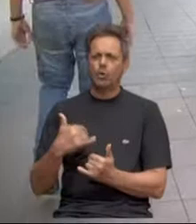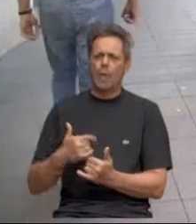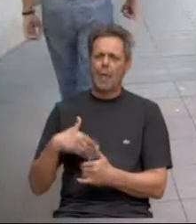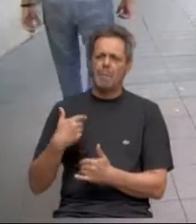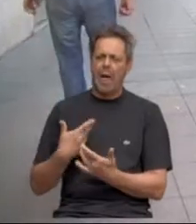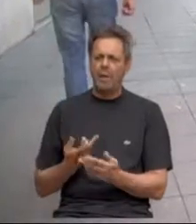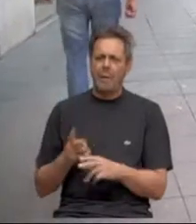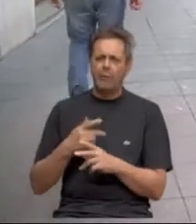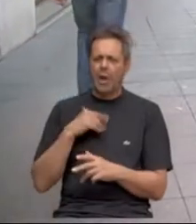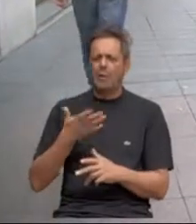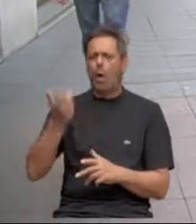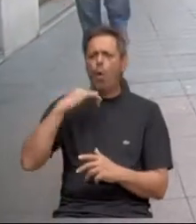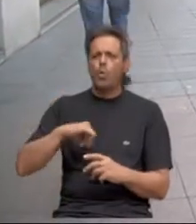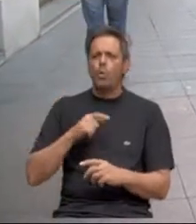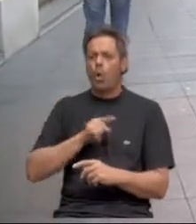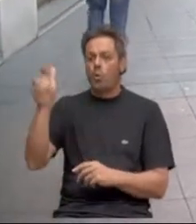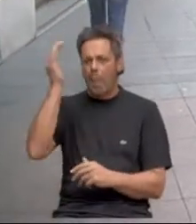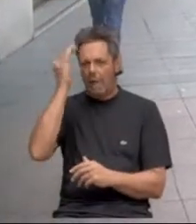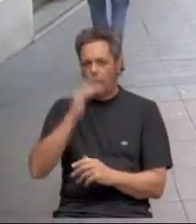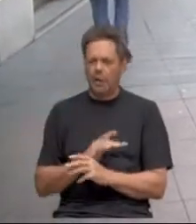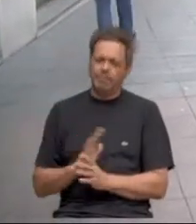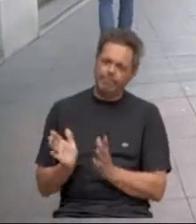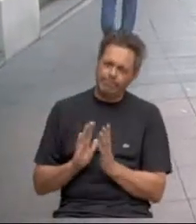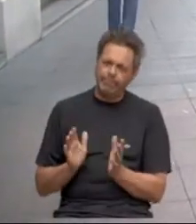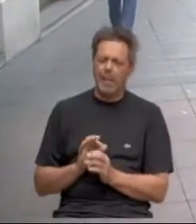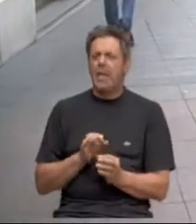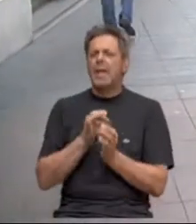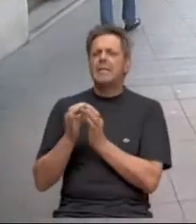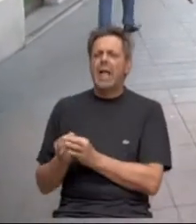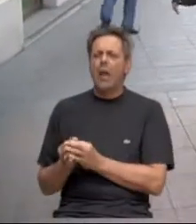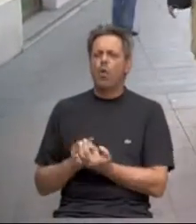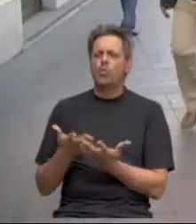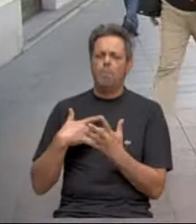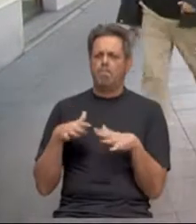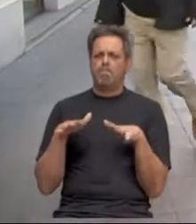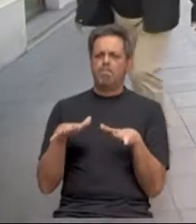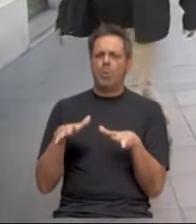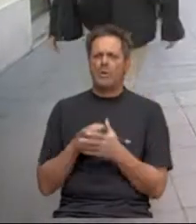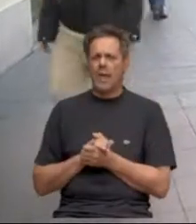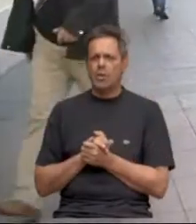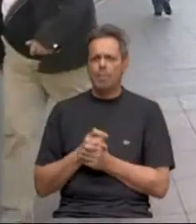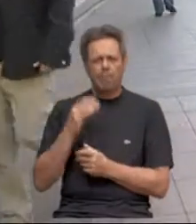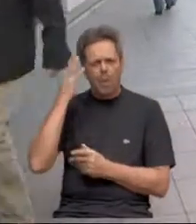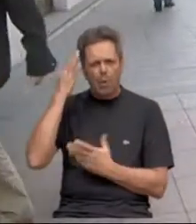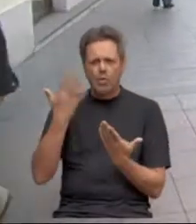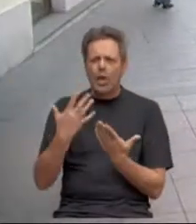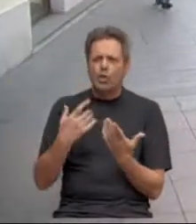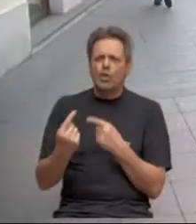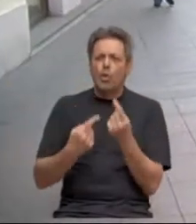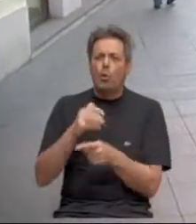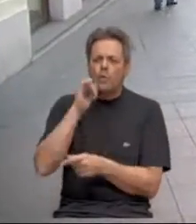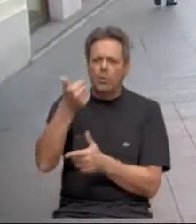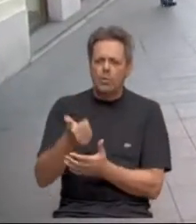pogotovo rade od jutra do na večer i stalno su pod stresom i stalno se brinu što će biti